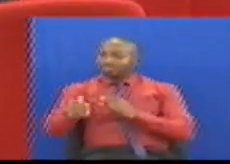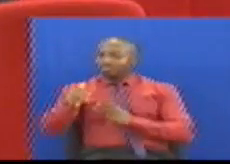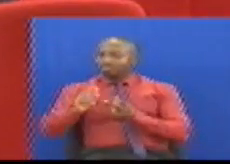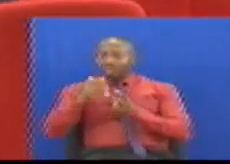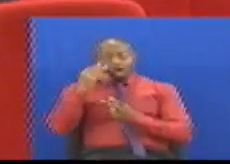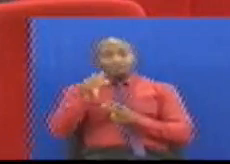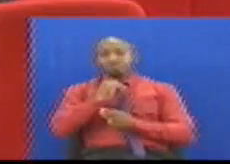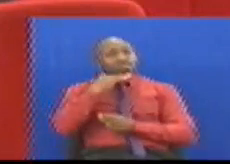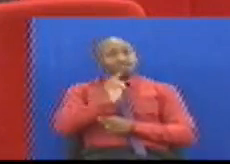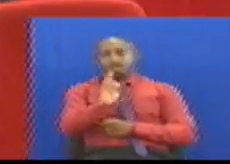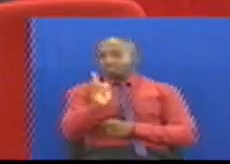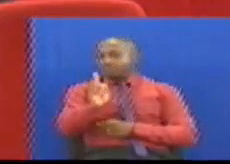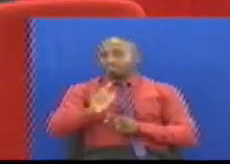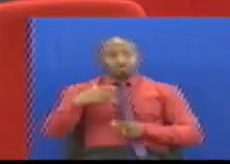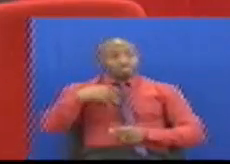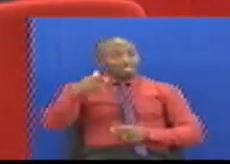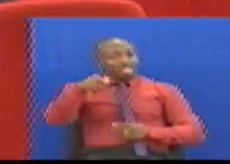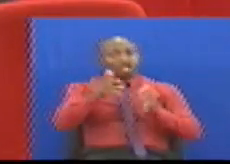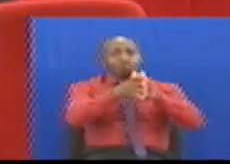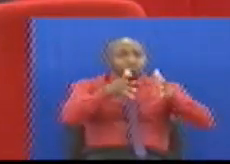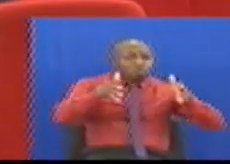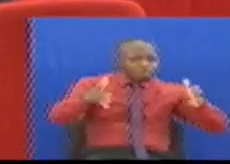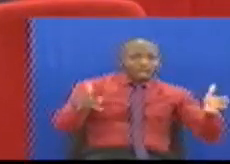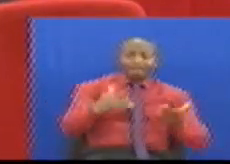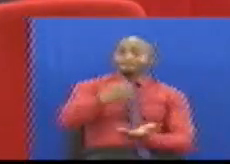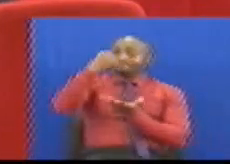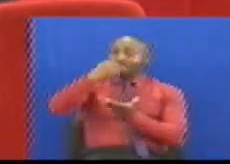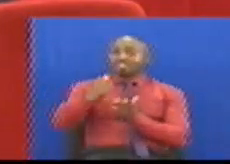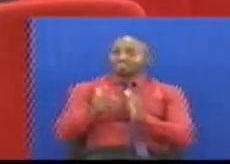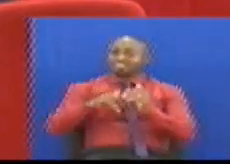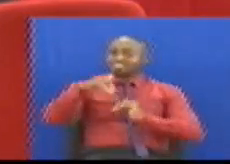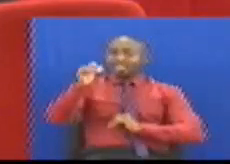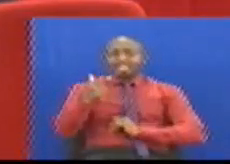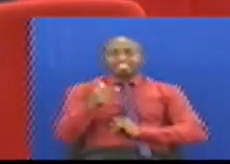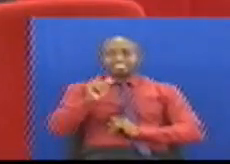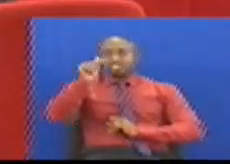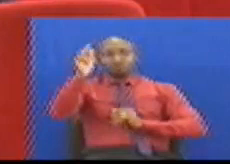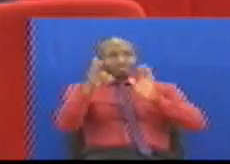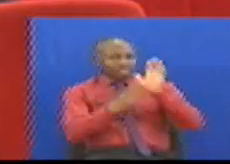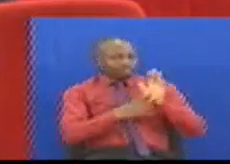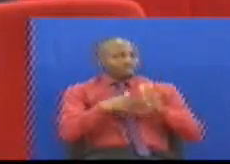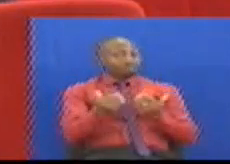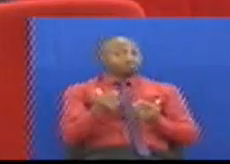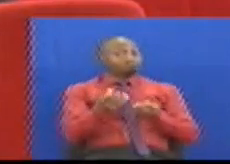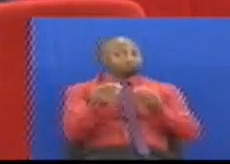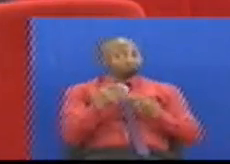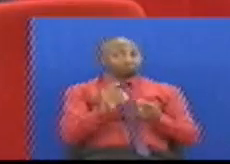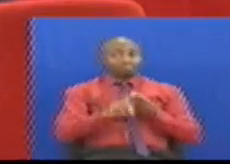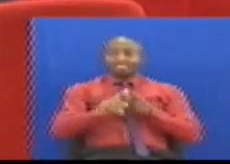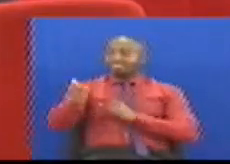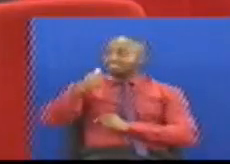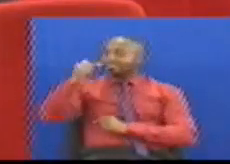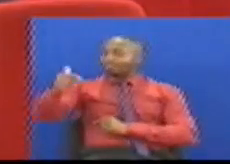tunadanganya. Wizara hii ni kubwa, ina bajeti ya zaidi ya trilioni 7. Lakini Mheshimiwa mwenyekiti, dakika moja tu. Wao